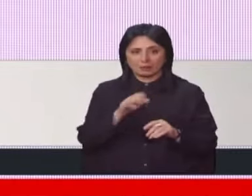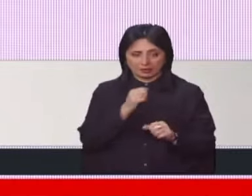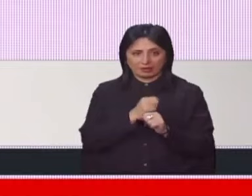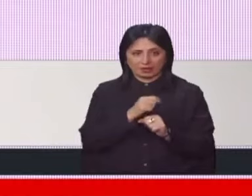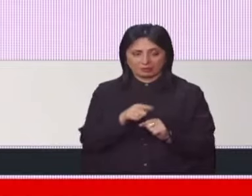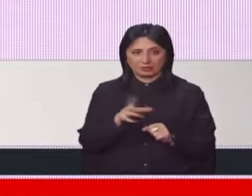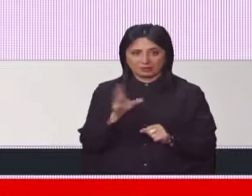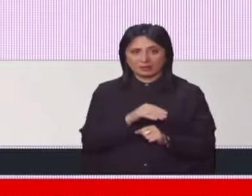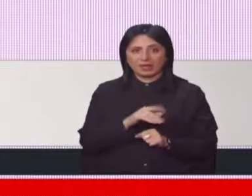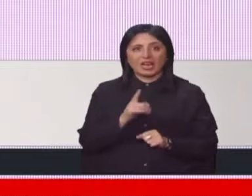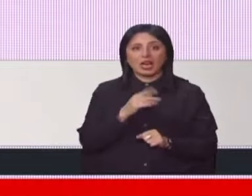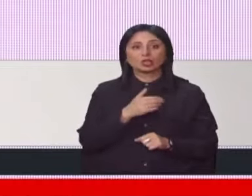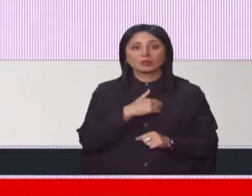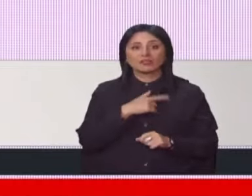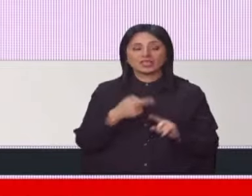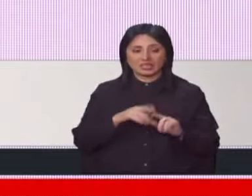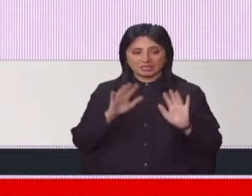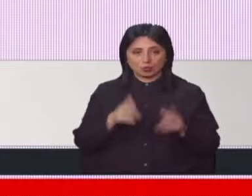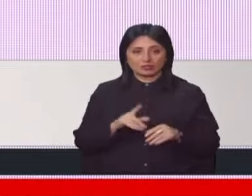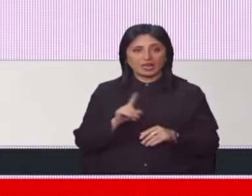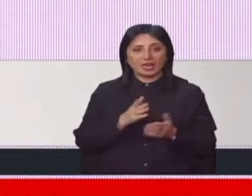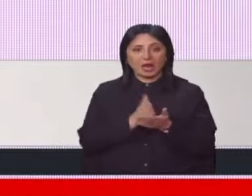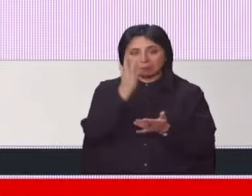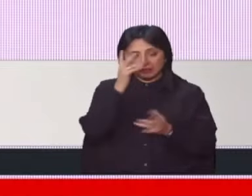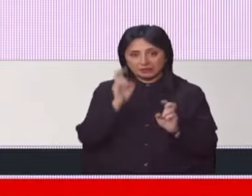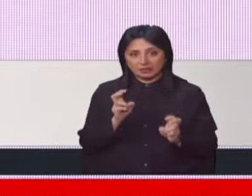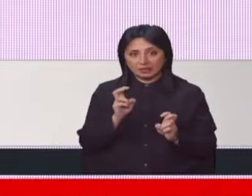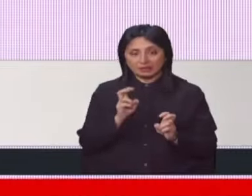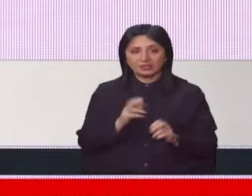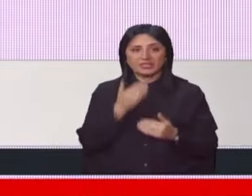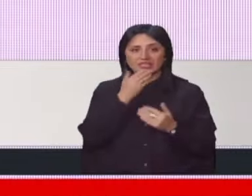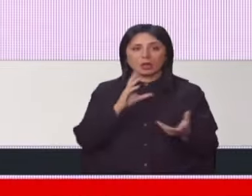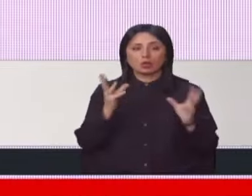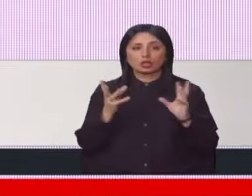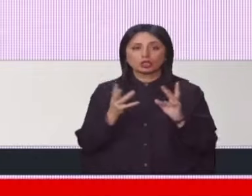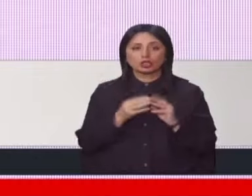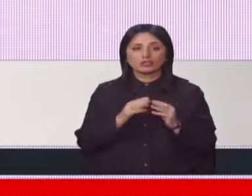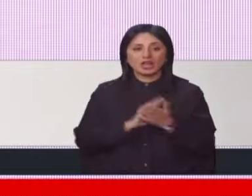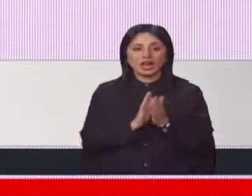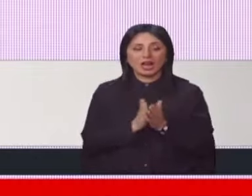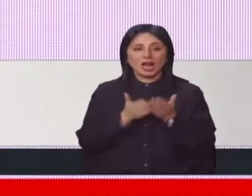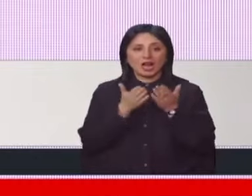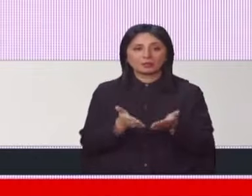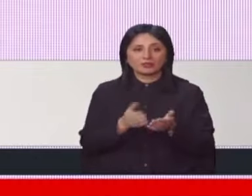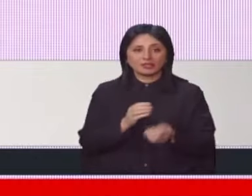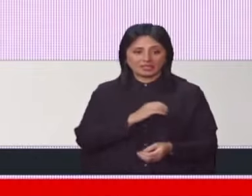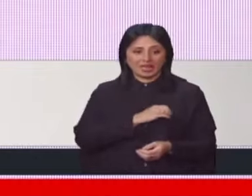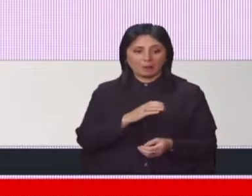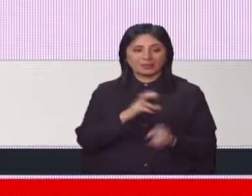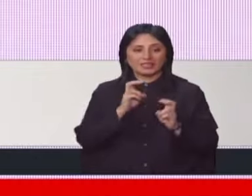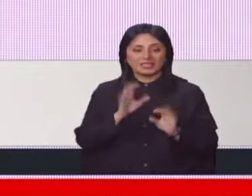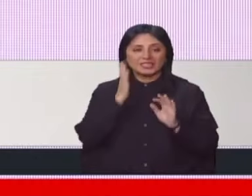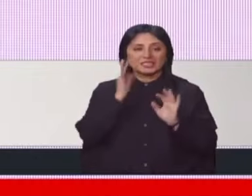და რატომ გვინდა რომ ეს მოხდეს და რა არის მიზანი საბოლოოში განაპირობებს ამის გამდიდრება და